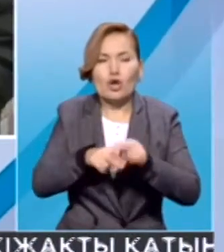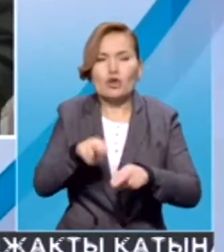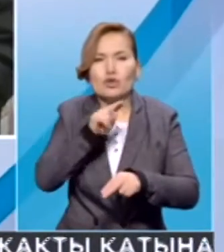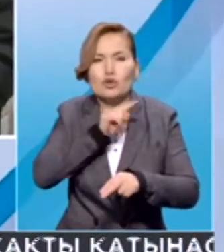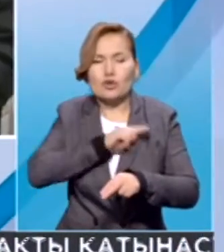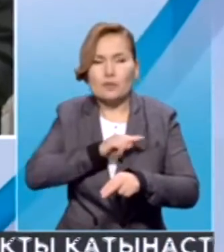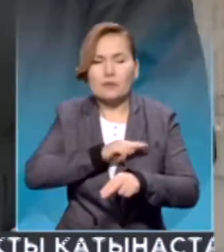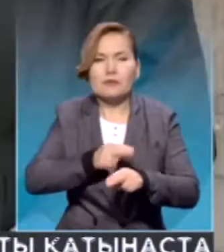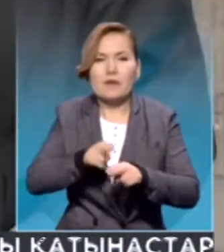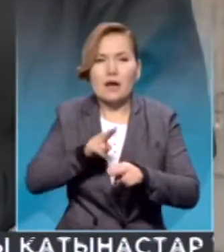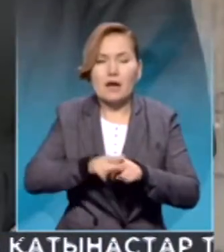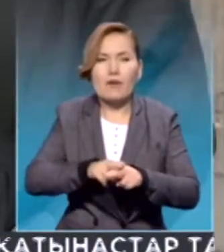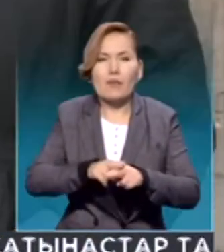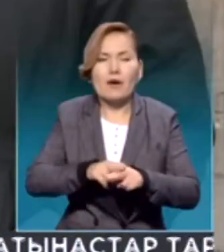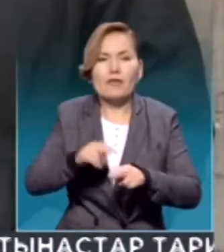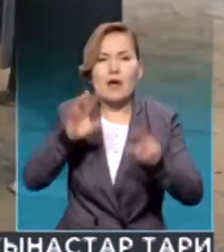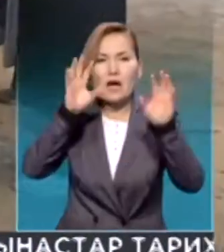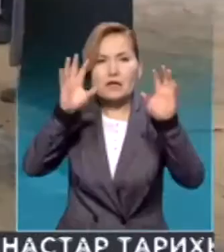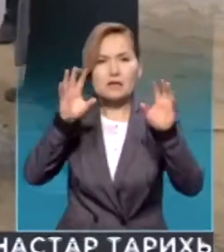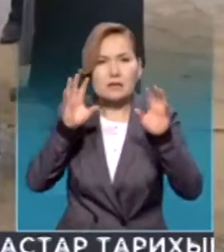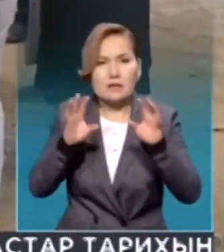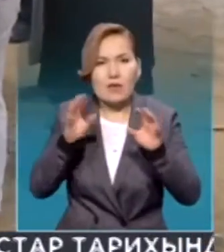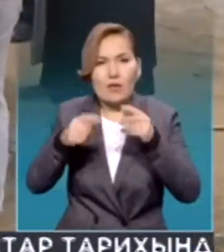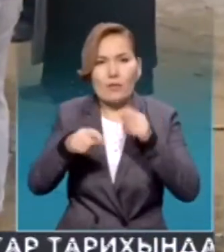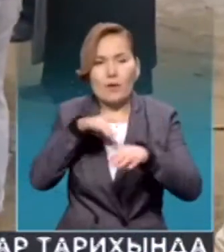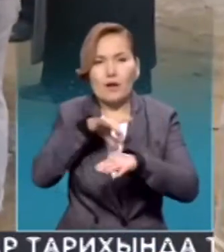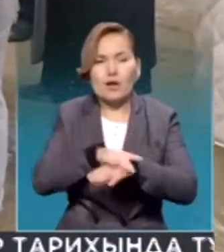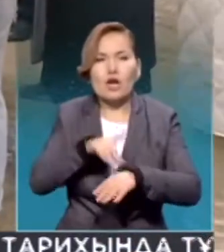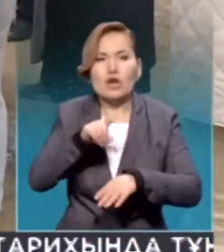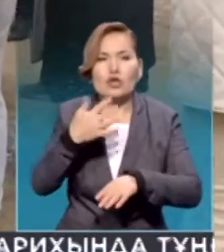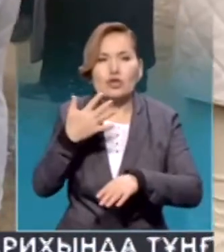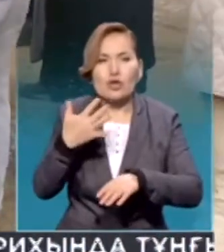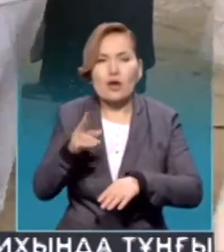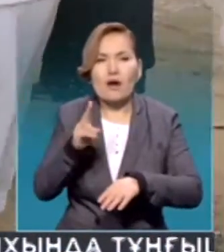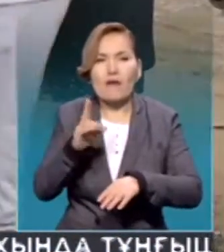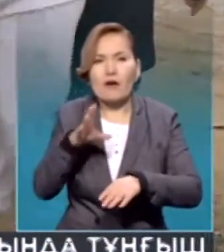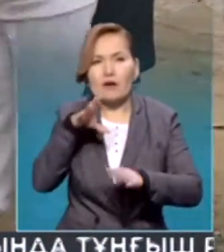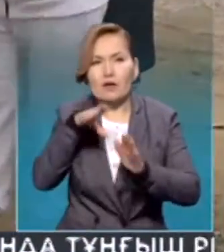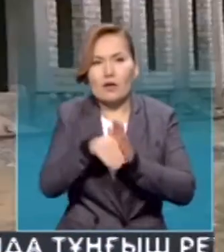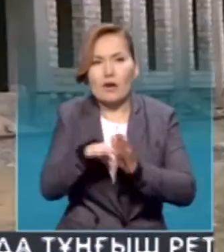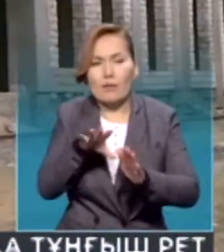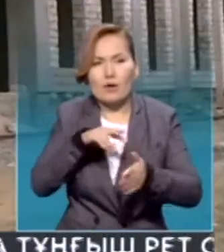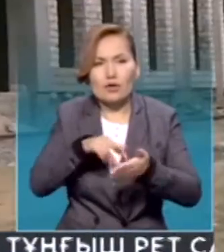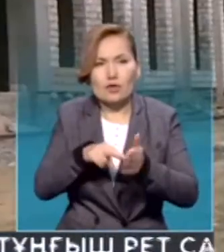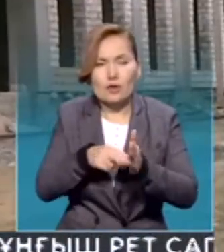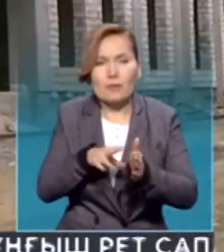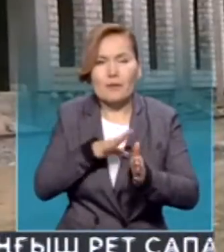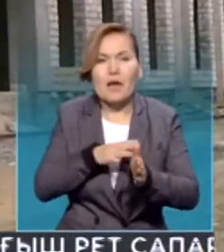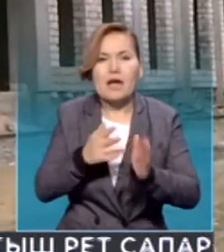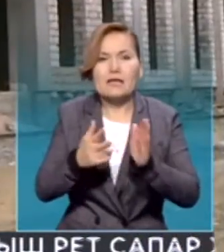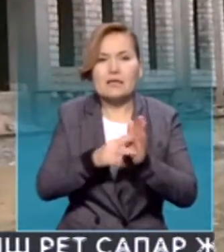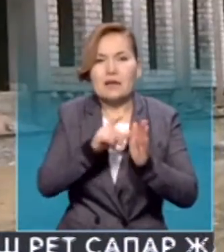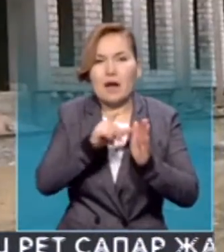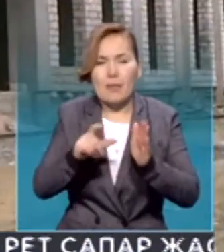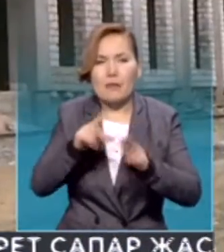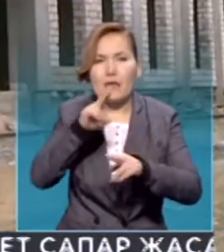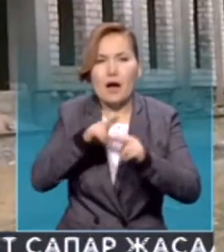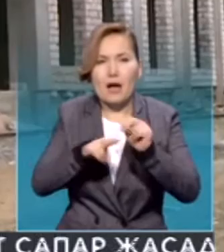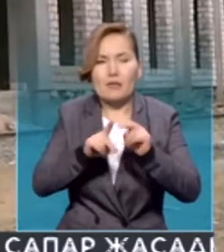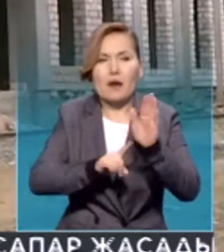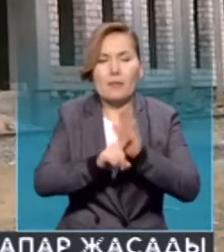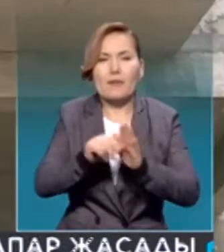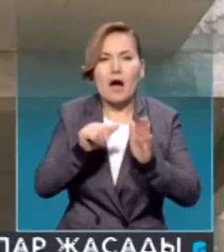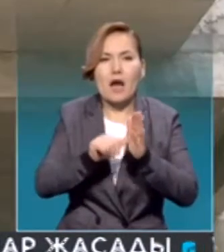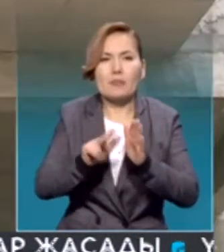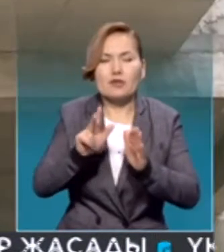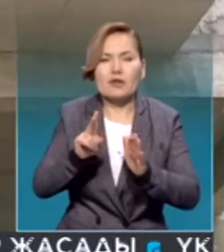жүргүзүлүүү. 11 кабатта Алем Тауэрс тургун үй кешенинде 150ге жуук пәтер болот деп жоспарланган. Азыр 8-ші кабаты каланып жатыр. 63 пәтер